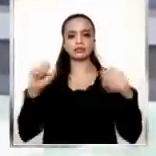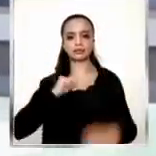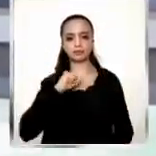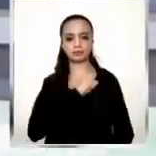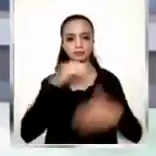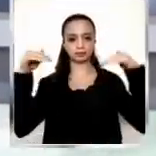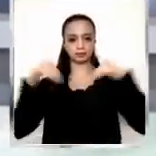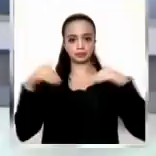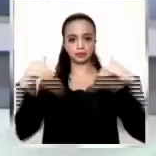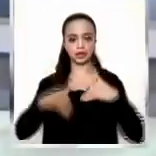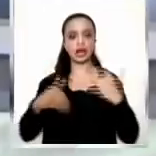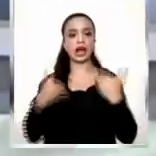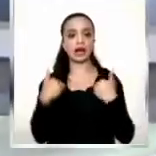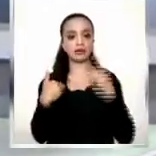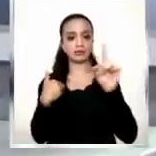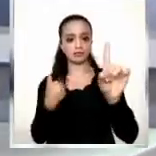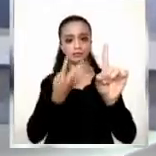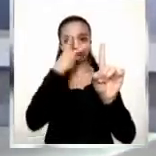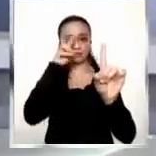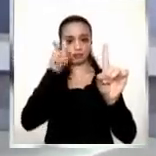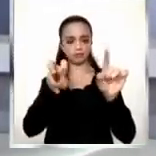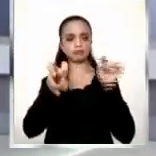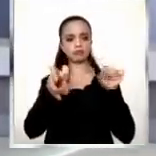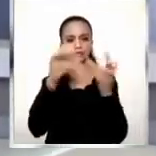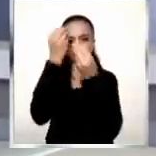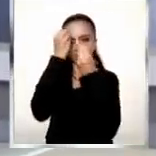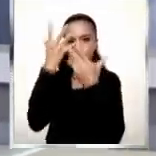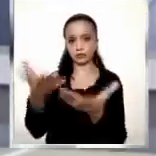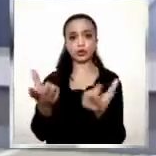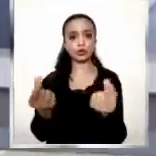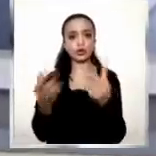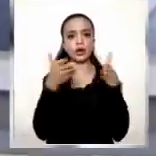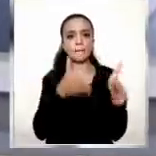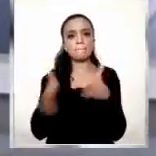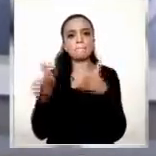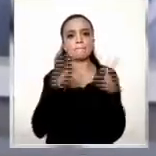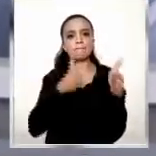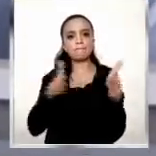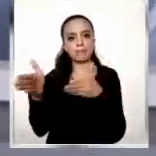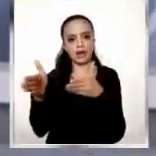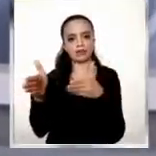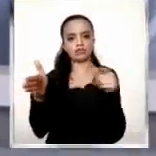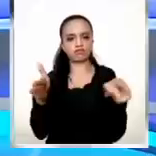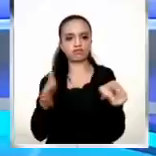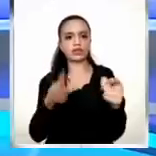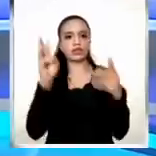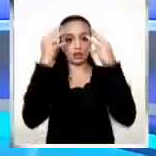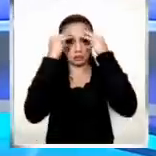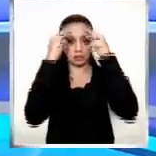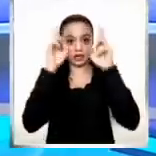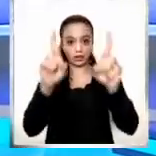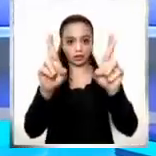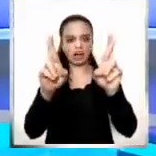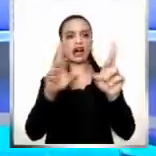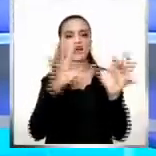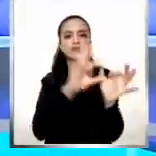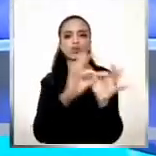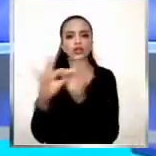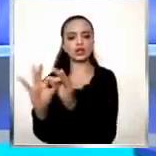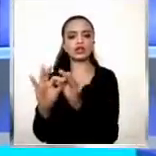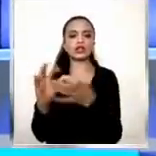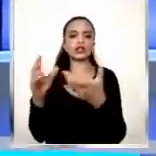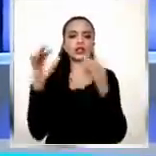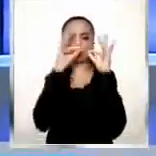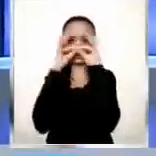isang saksi na pinlano umanong i-frame up at idikit sa ilegal na droga ang pinatay na alkalde. Pinangalanan din niya ang umano ay